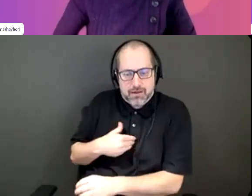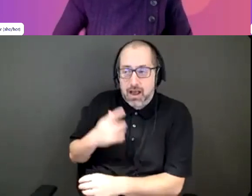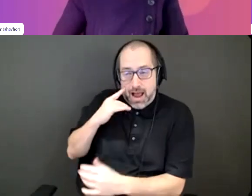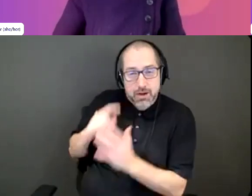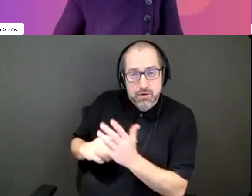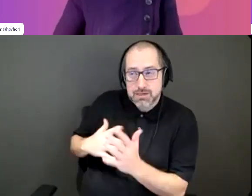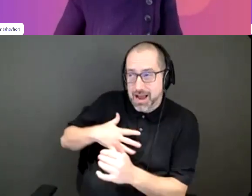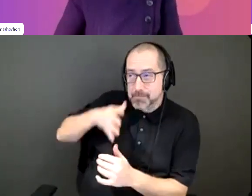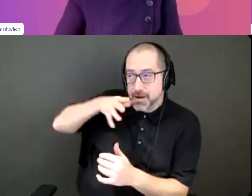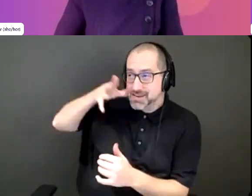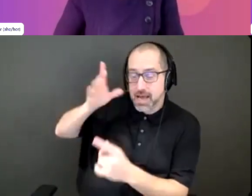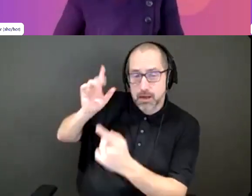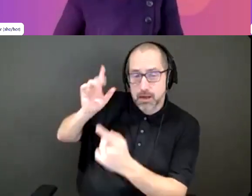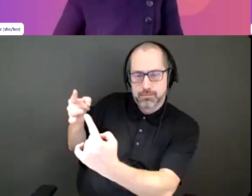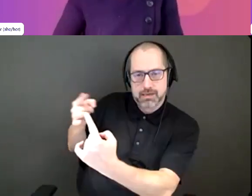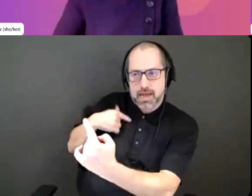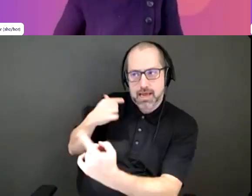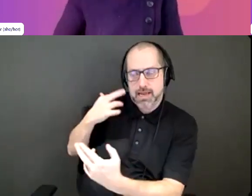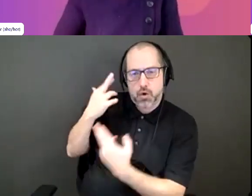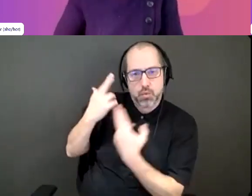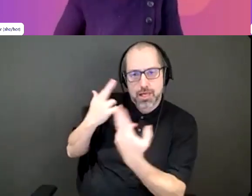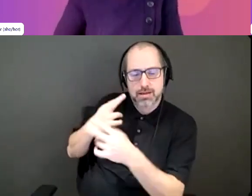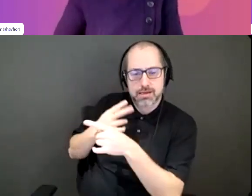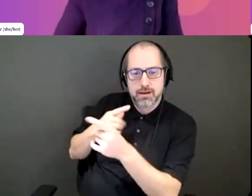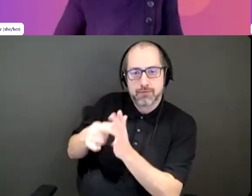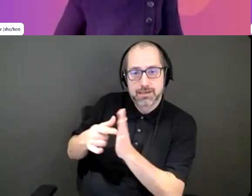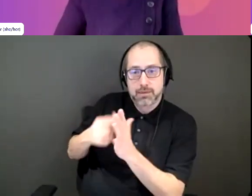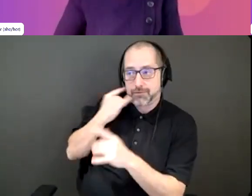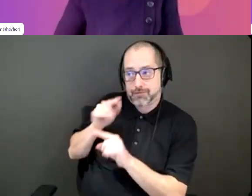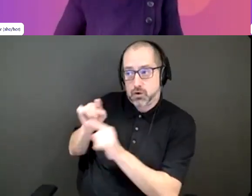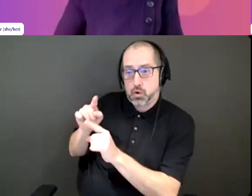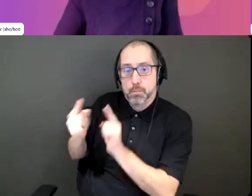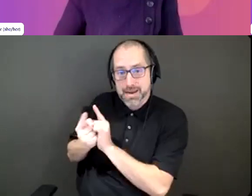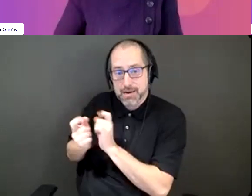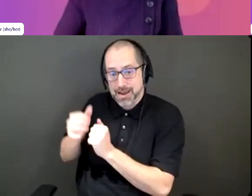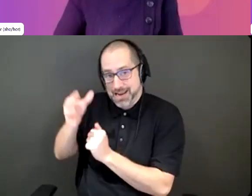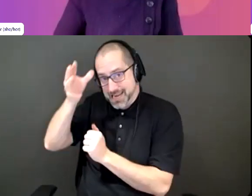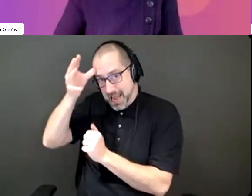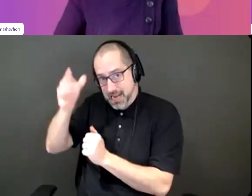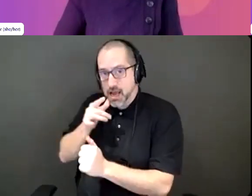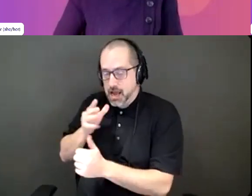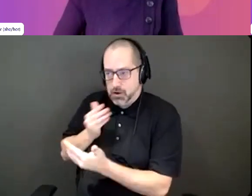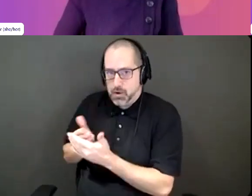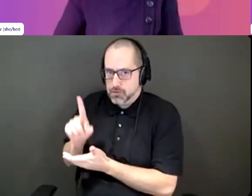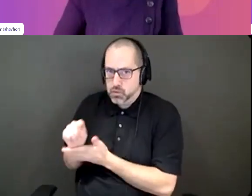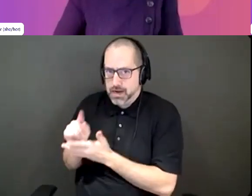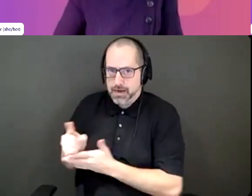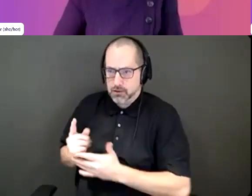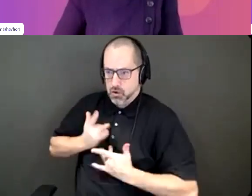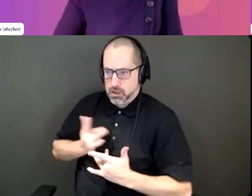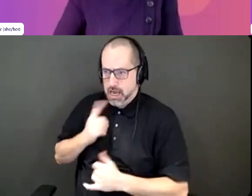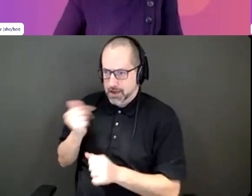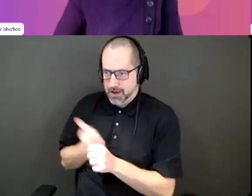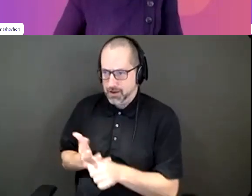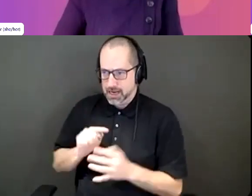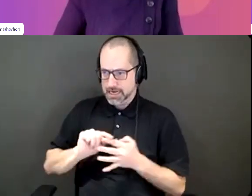à mon père et à ma mère c'est des vraiment c'est des opposés bien MiTo par exemple si je dois rencontrer mon père quelque part j'étais là à